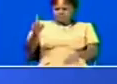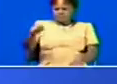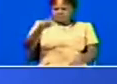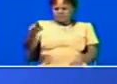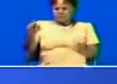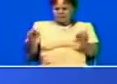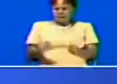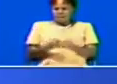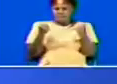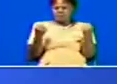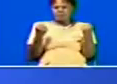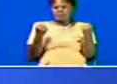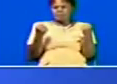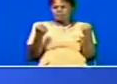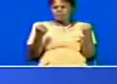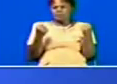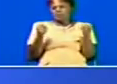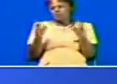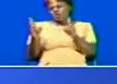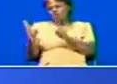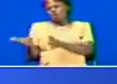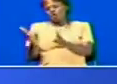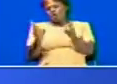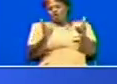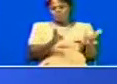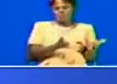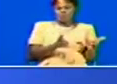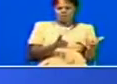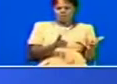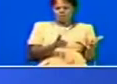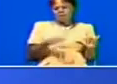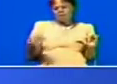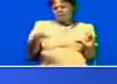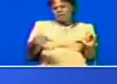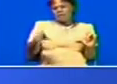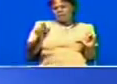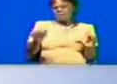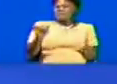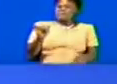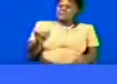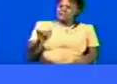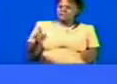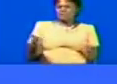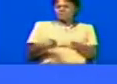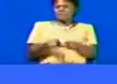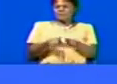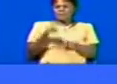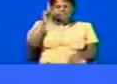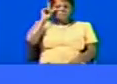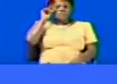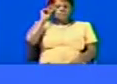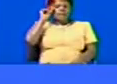yamefanyia jinsia. Kawaida vile mahali palivyo ni pabaki vile vile. Picha